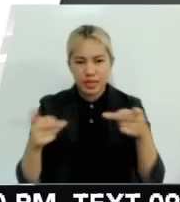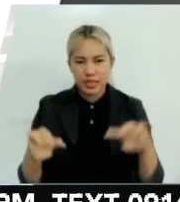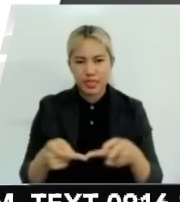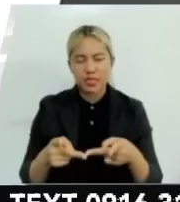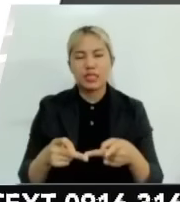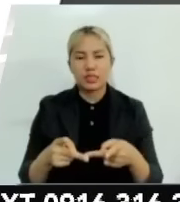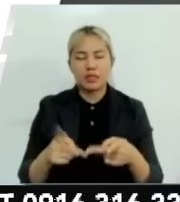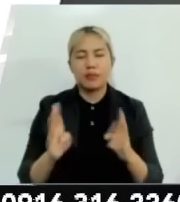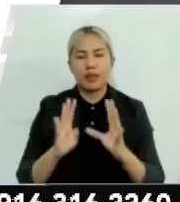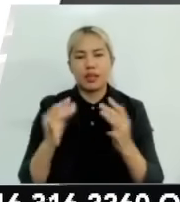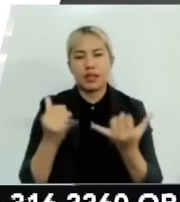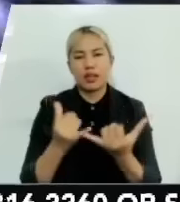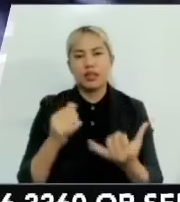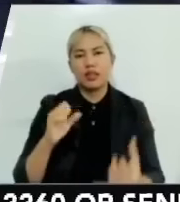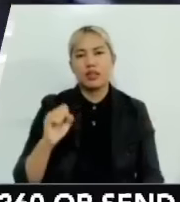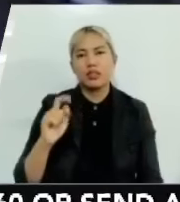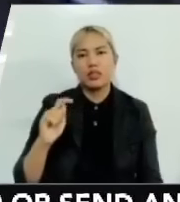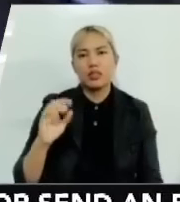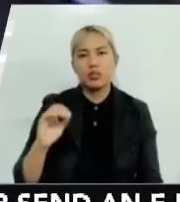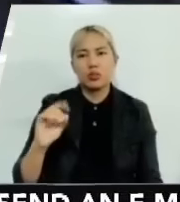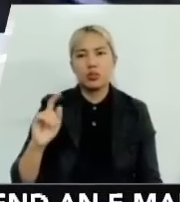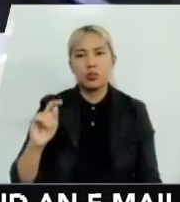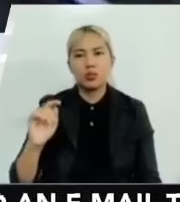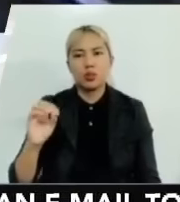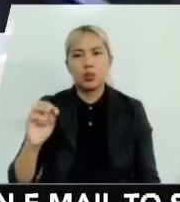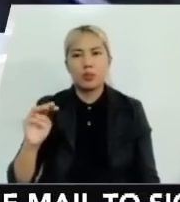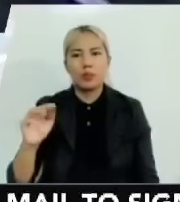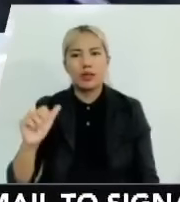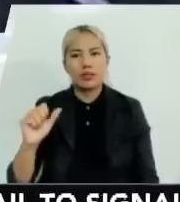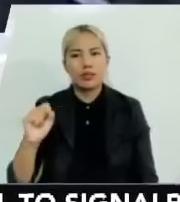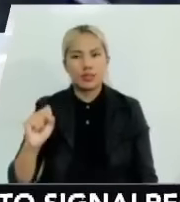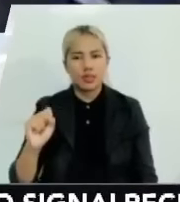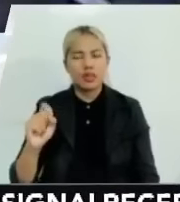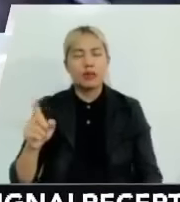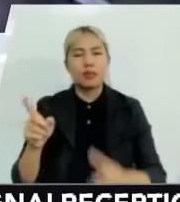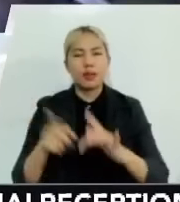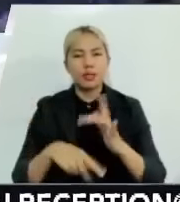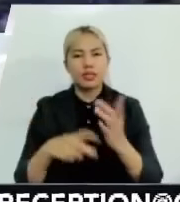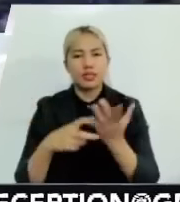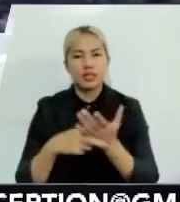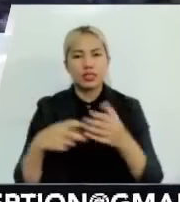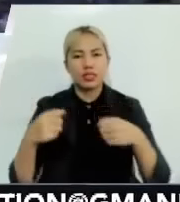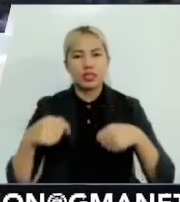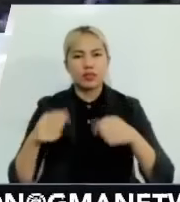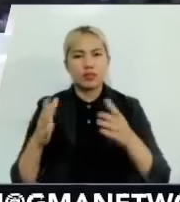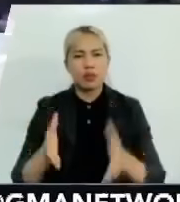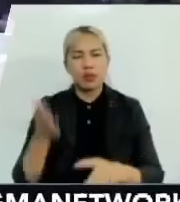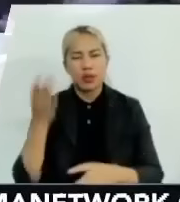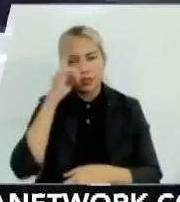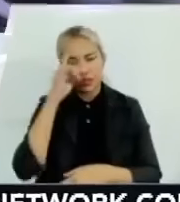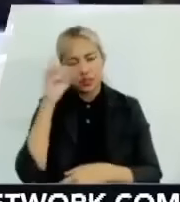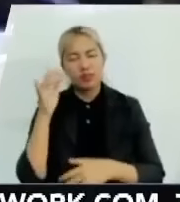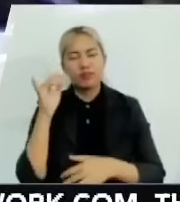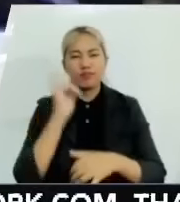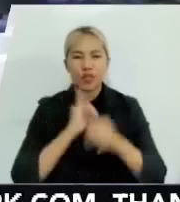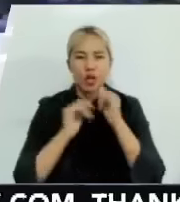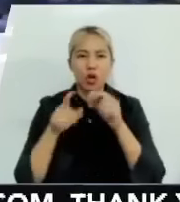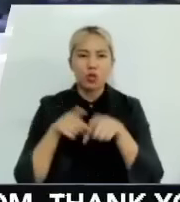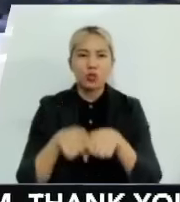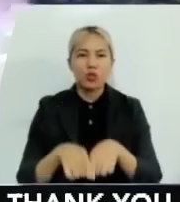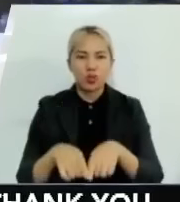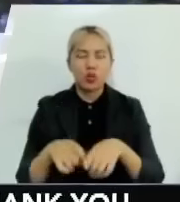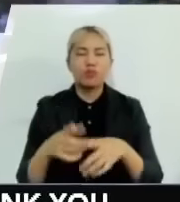tong Barangay Santo Tomas. Tinikita ng rider dahil sa pagmamaneho ng nakainom at expired din ang ORCR ng motorsiklo